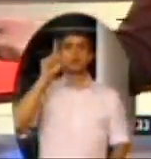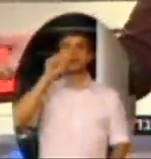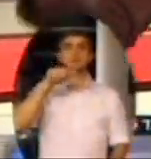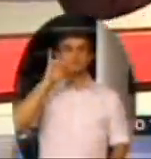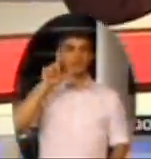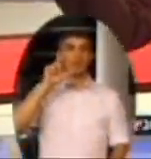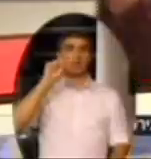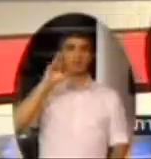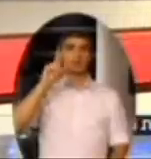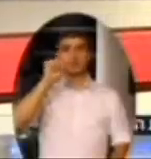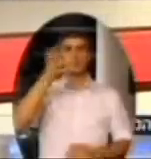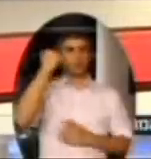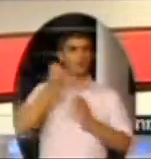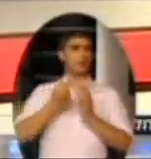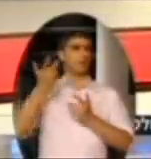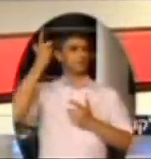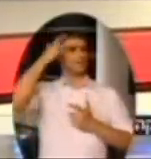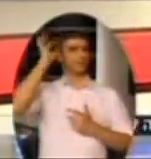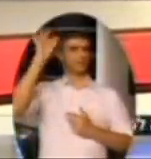בוודאי אחד מנסיכי